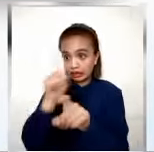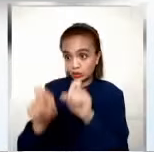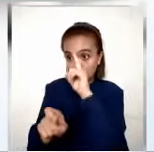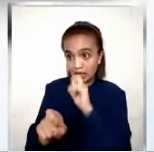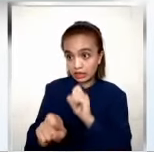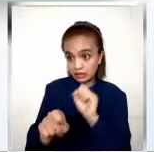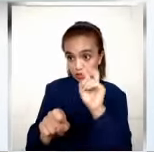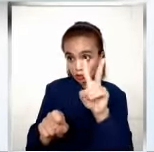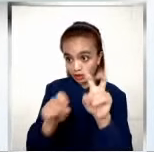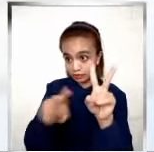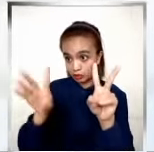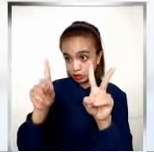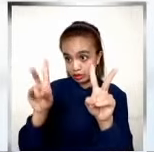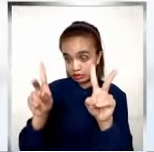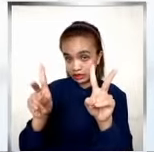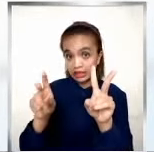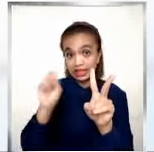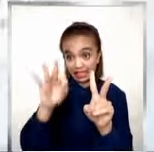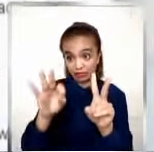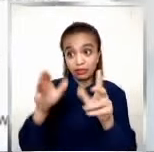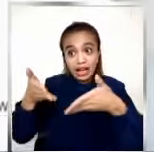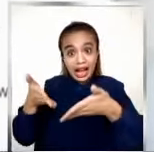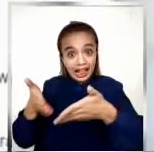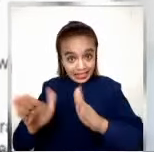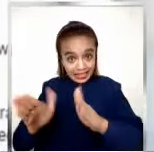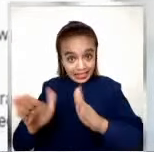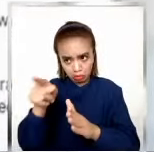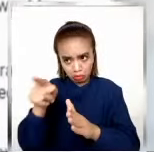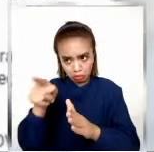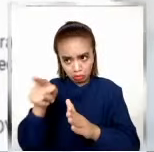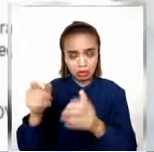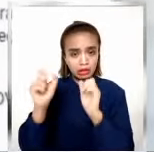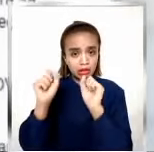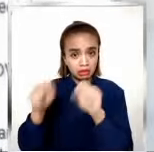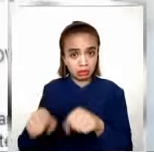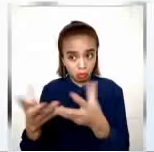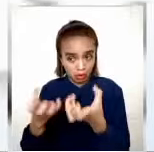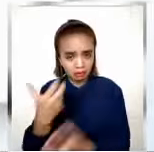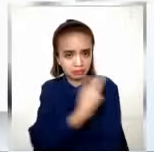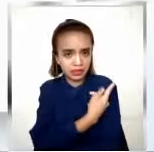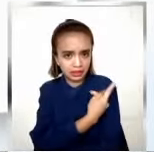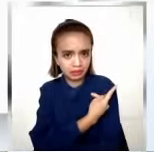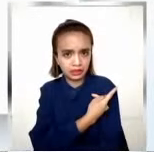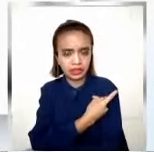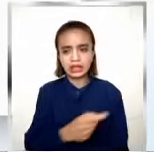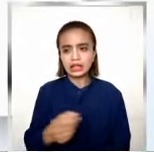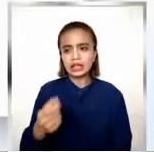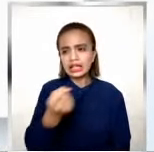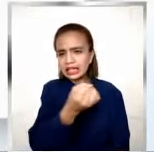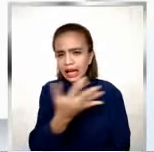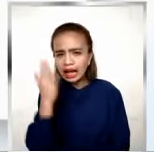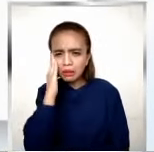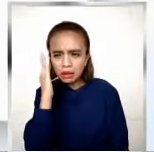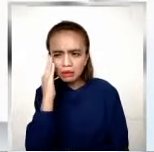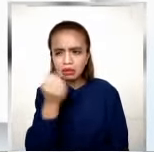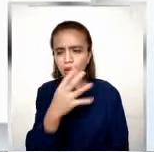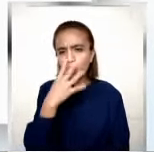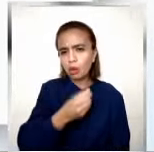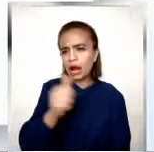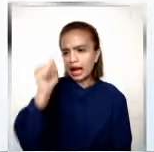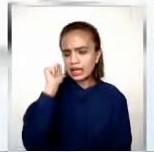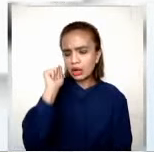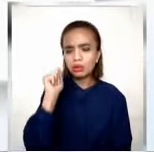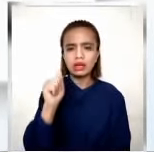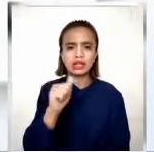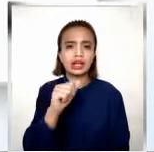sila sakaling pwede na? Inaalam ang mga dahilan ng mga ayaw at gustong magpabakuna, ang kanilang vaccine brand preference at vaccine